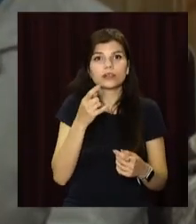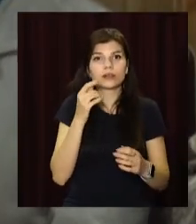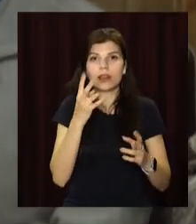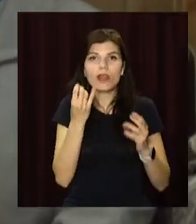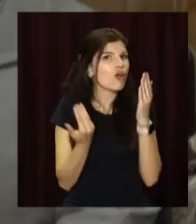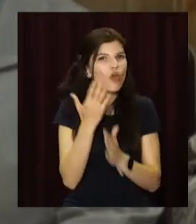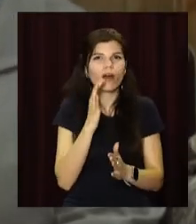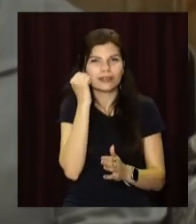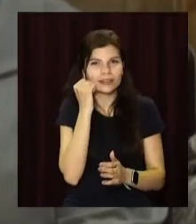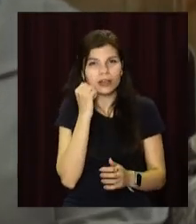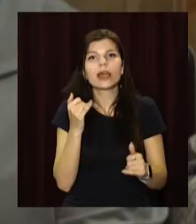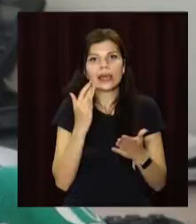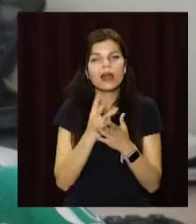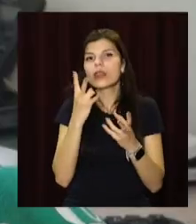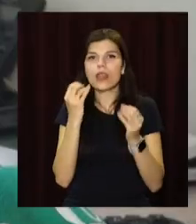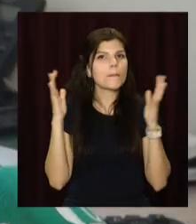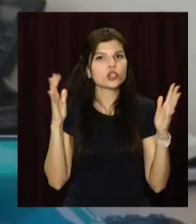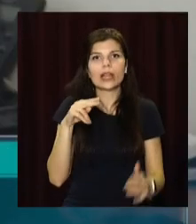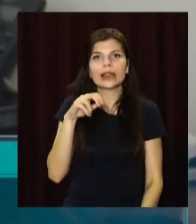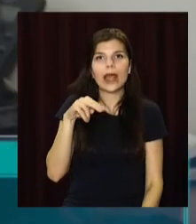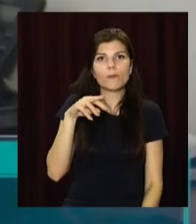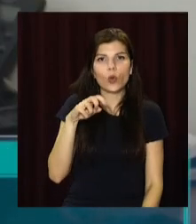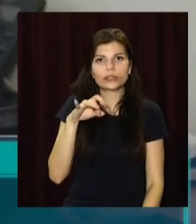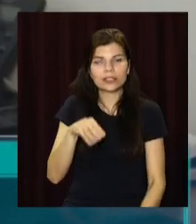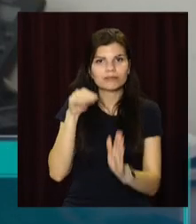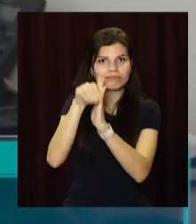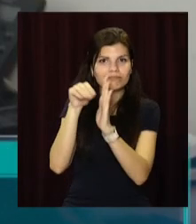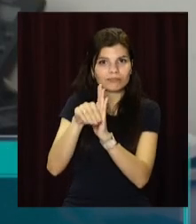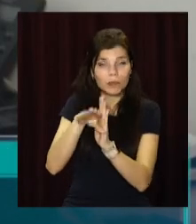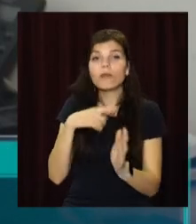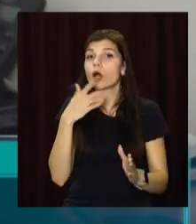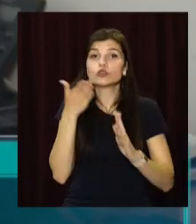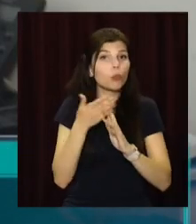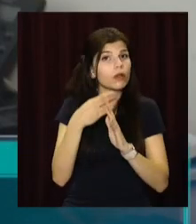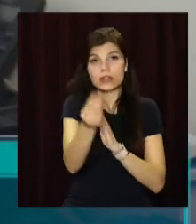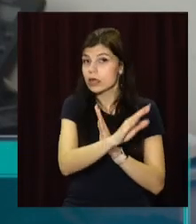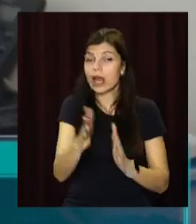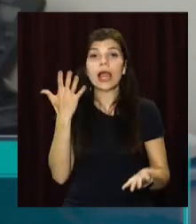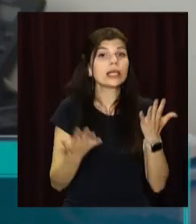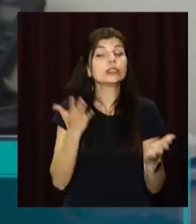та мають невеликі депозити. Субсидія не призначається, якщо